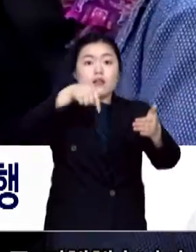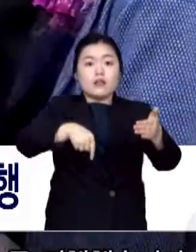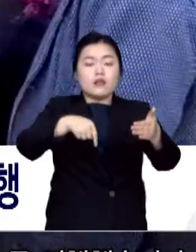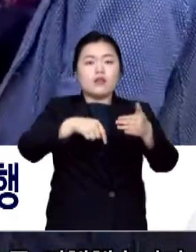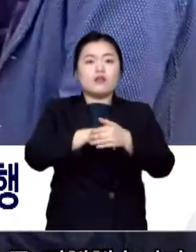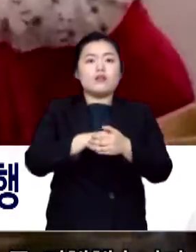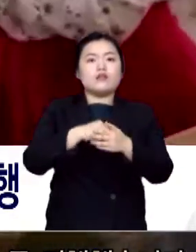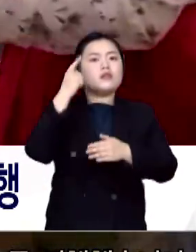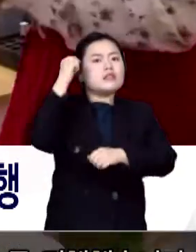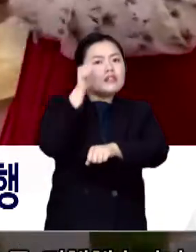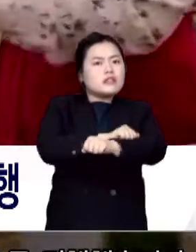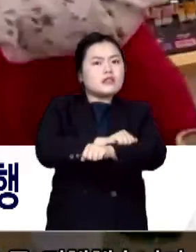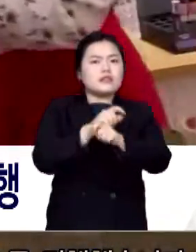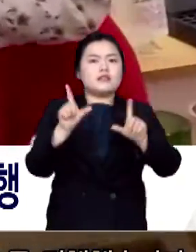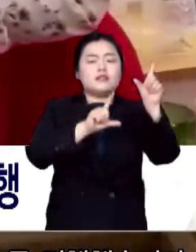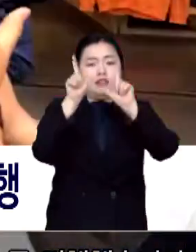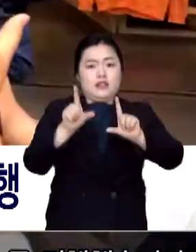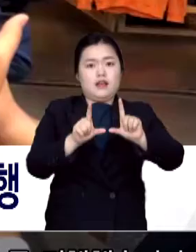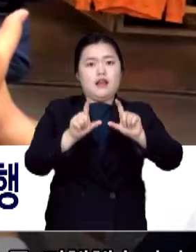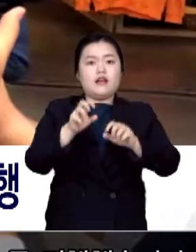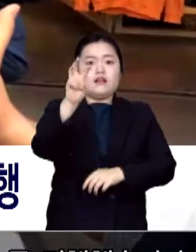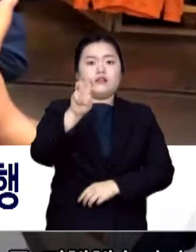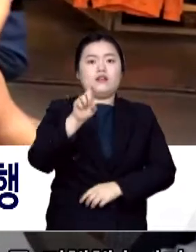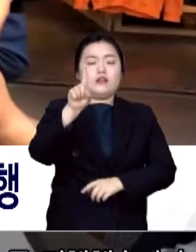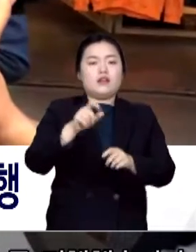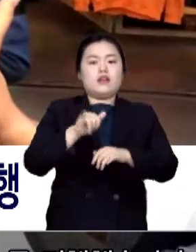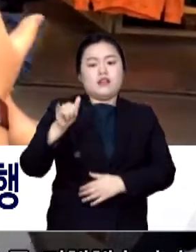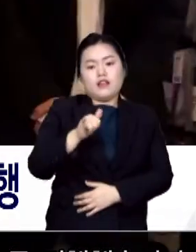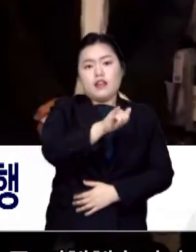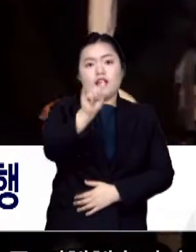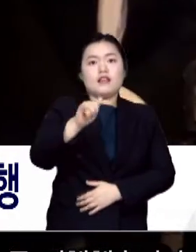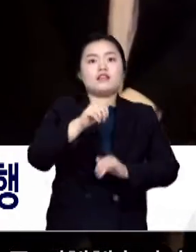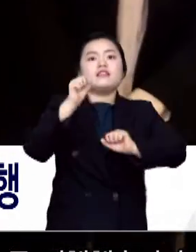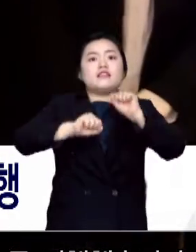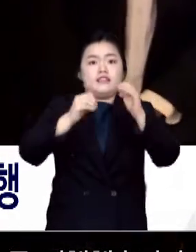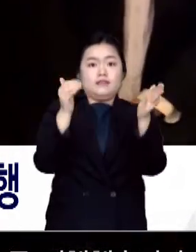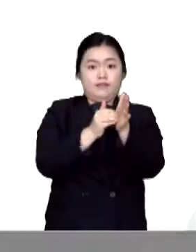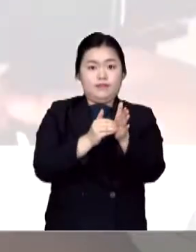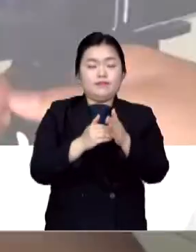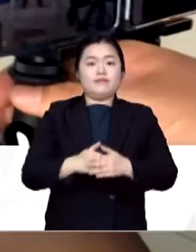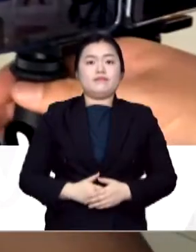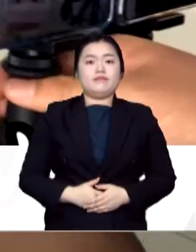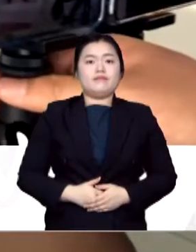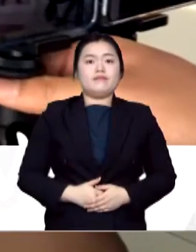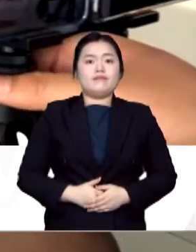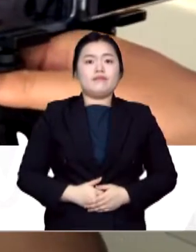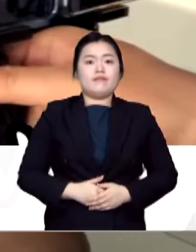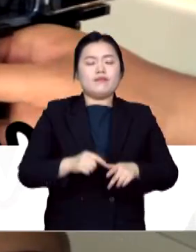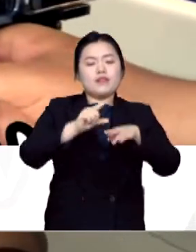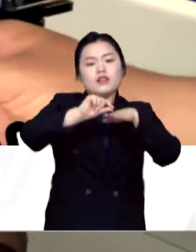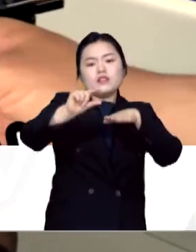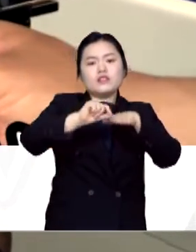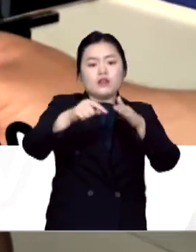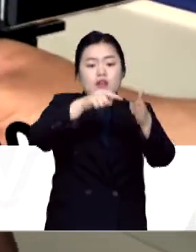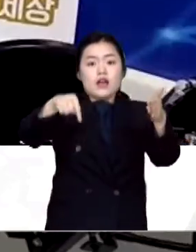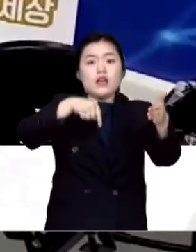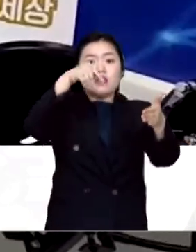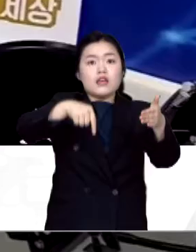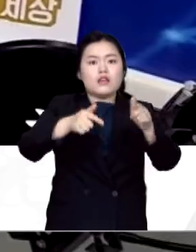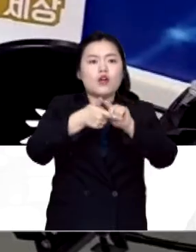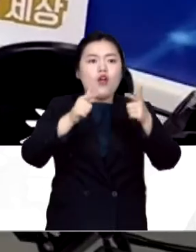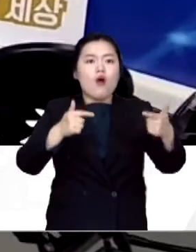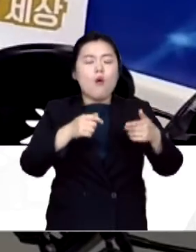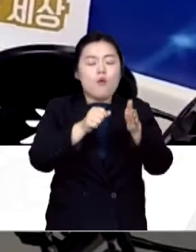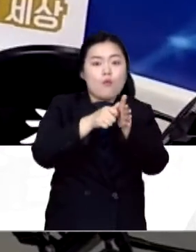경기도 재난기본소득 슬기로운 소비생활 31개 시군 데이트를 진행했습니다. 지역 상권에서